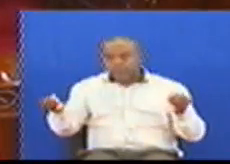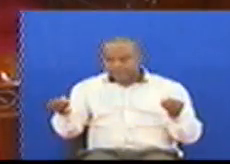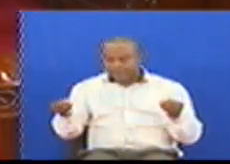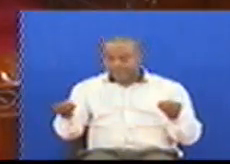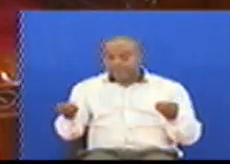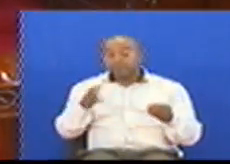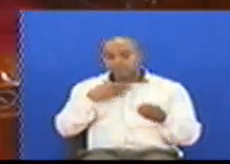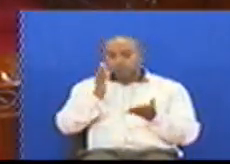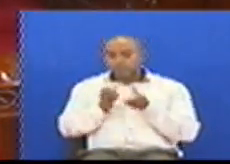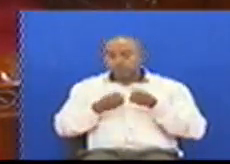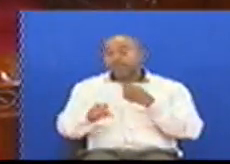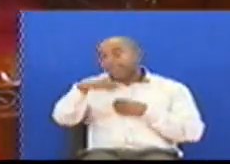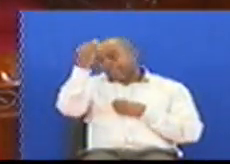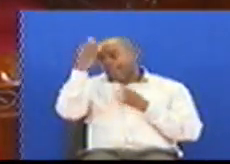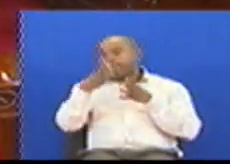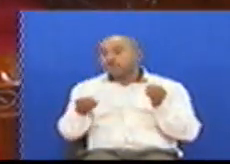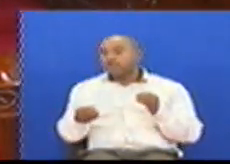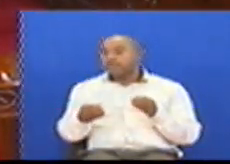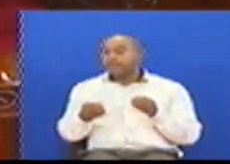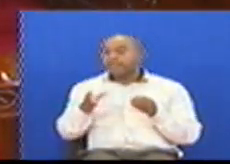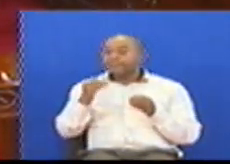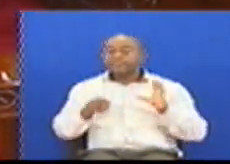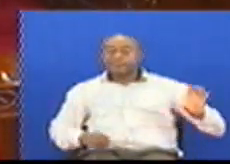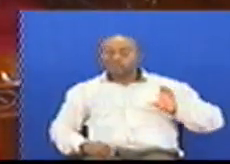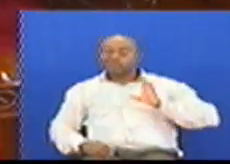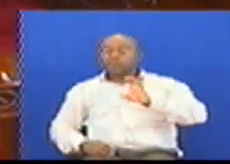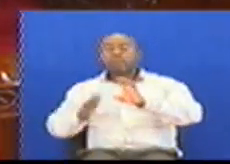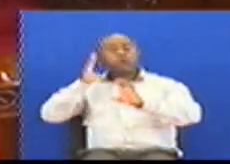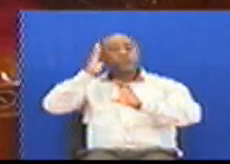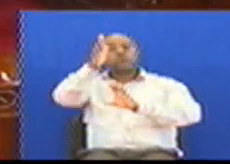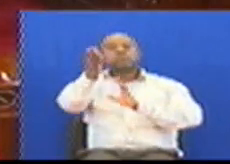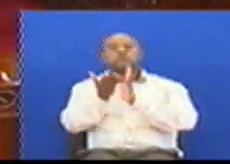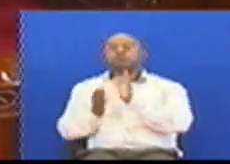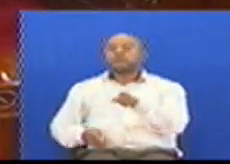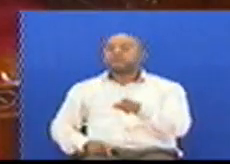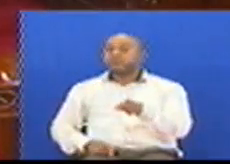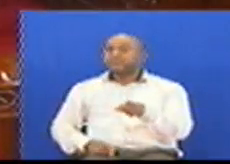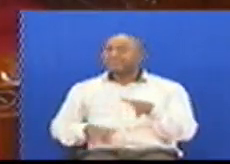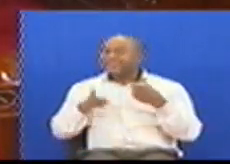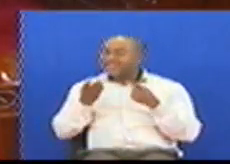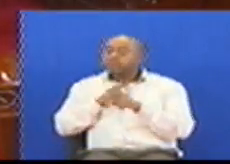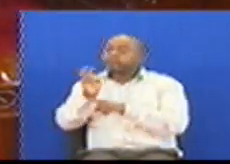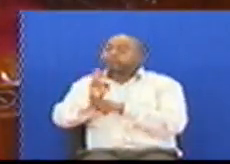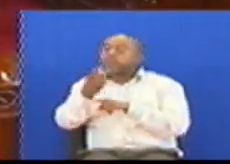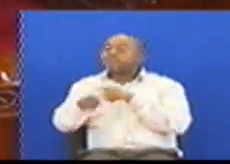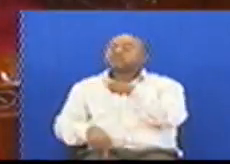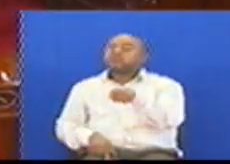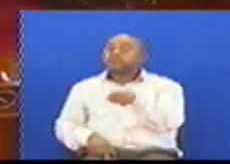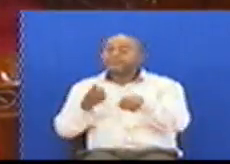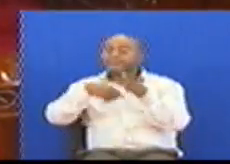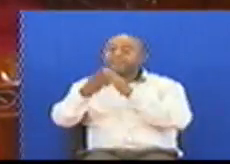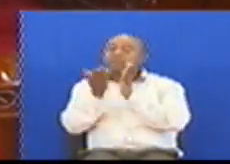Tunatoa elimu bure, tunapeleka fedha moja kwa moja kule shuleni. Nani anamonitor hizi fedha kama zinatumika vizuri?